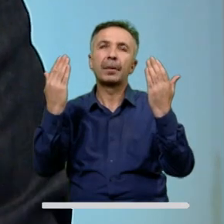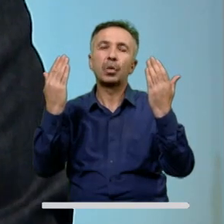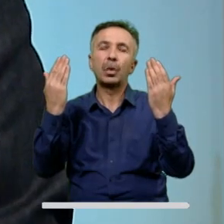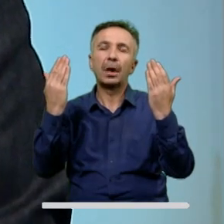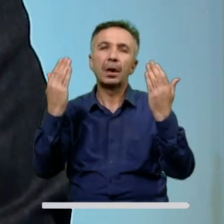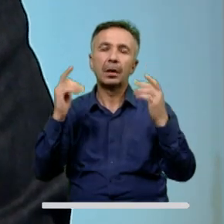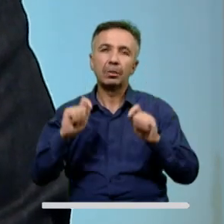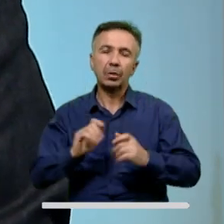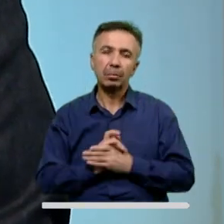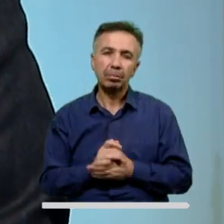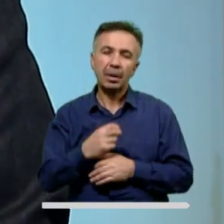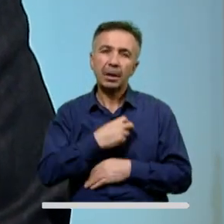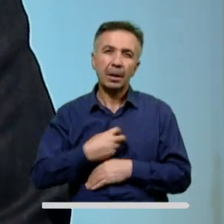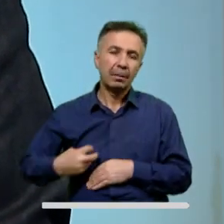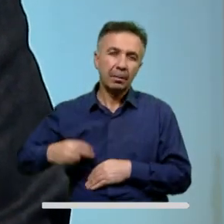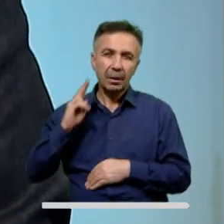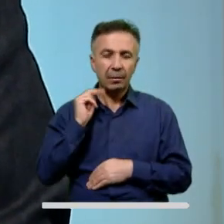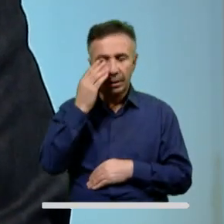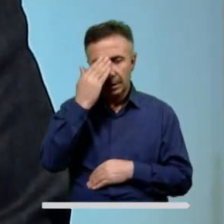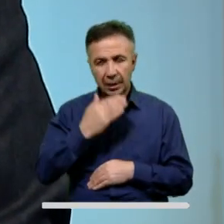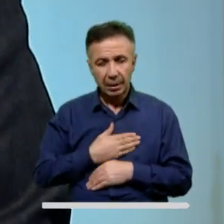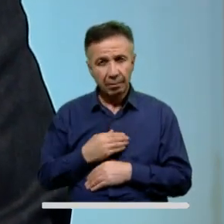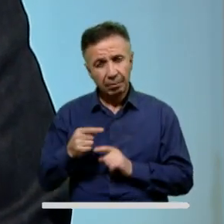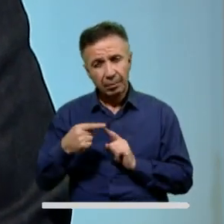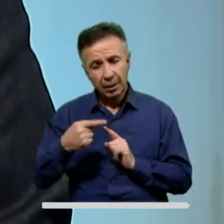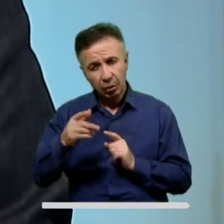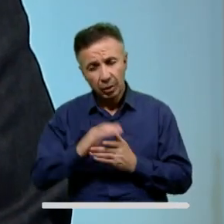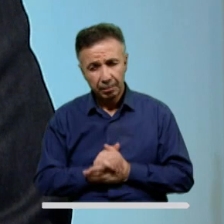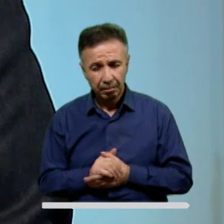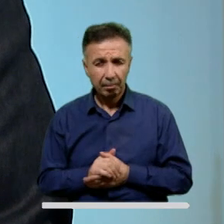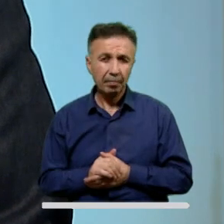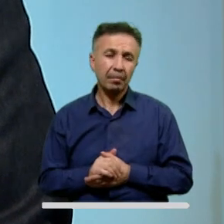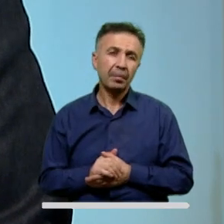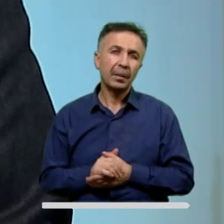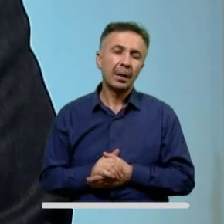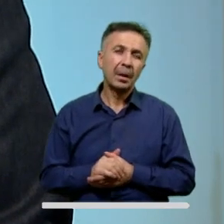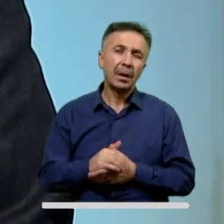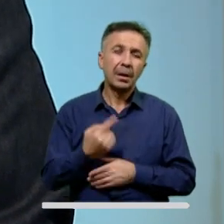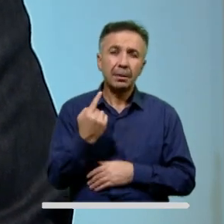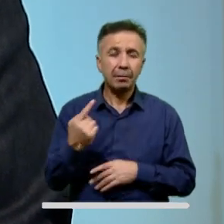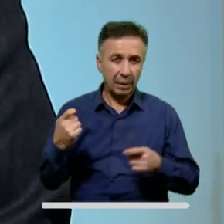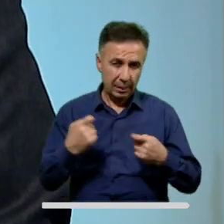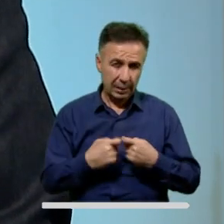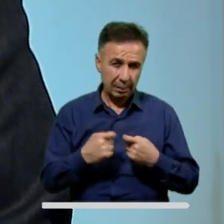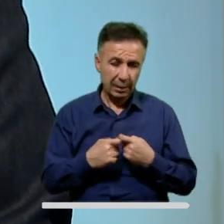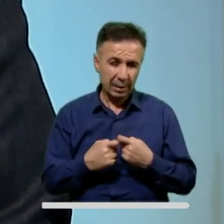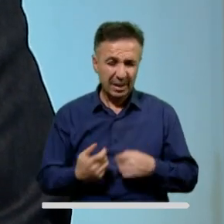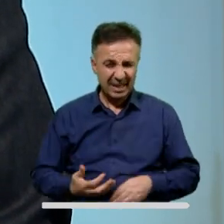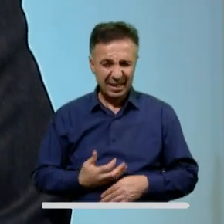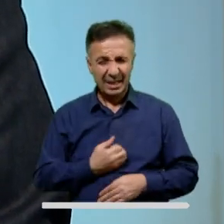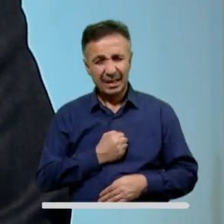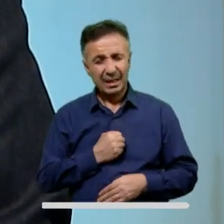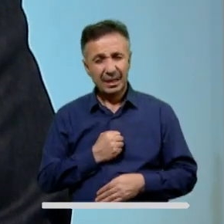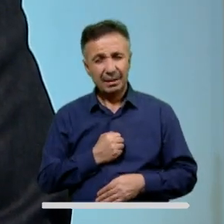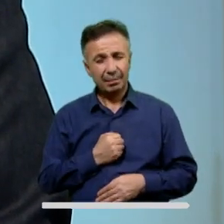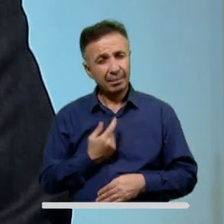edilir. Resulullah Aleyhisselam'dan nakiller şöyle. Öyle mesela bir savaşta sıkıntılı bir durumda